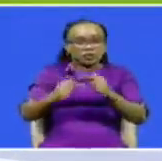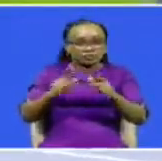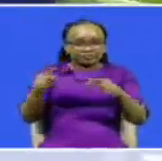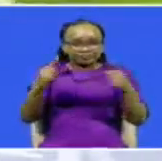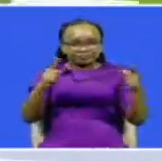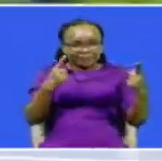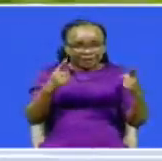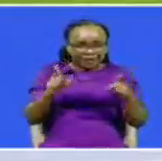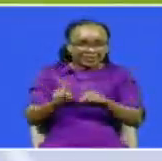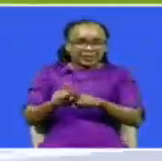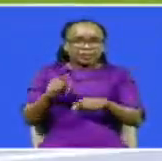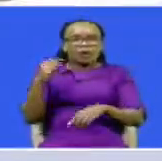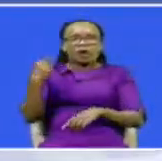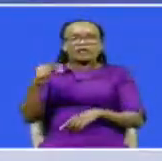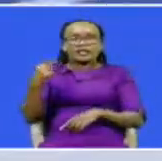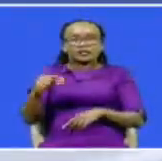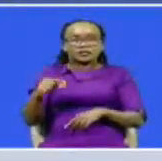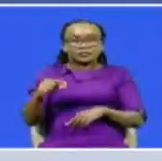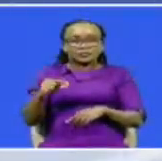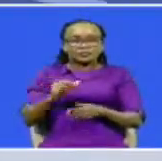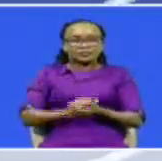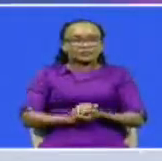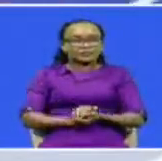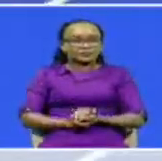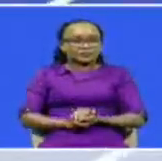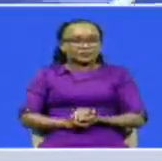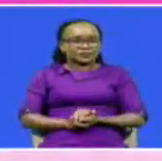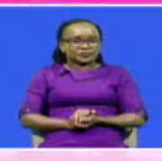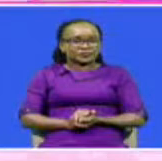Madola. O Manyala effect.